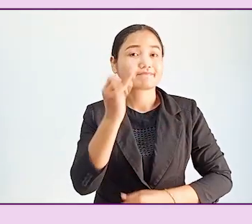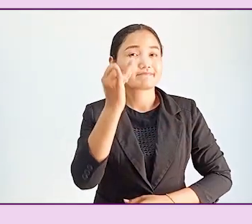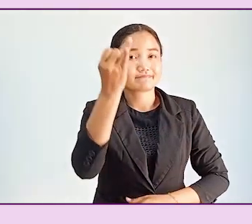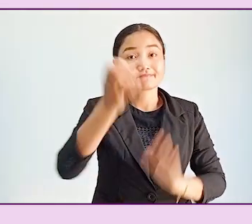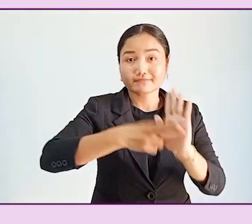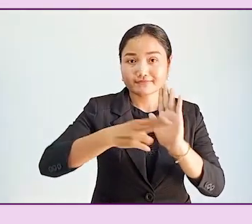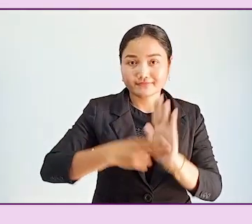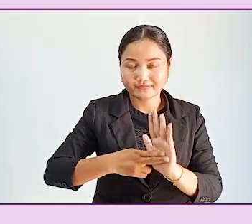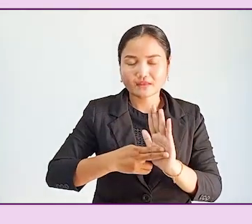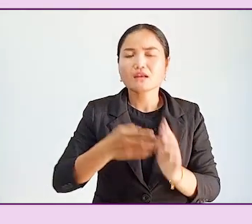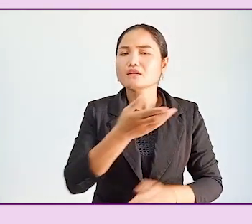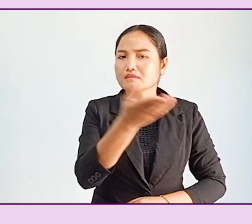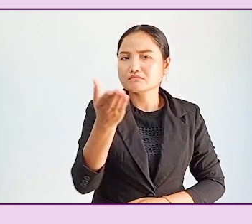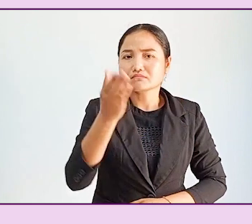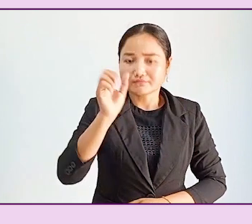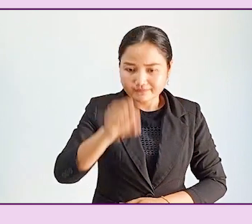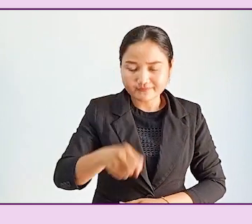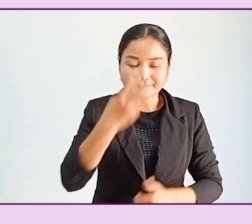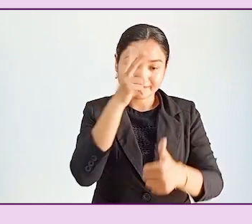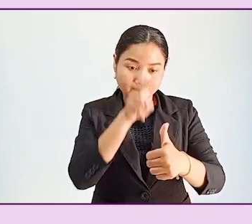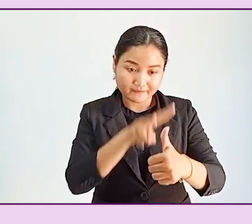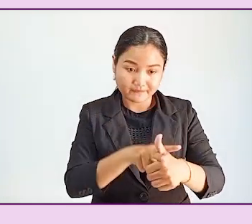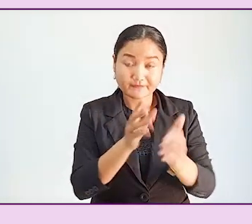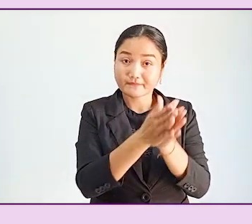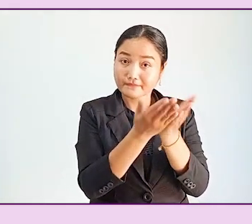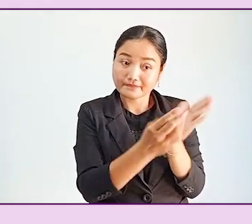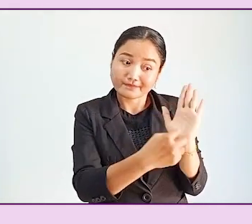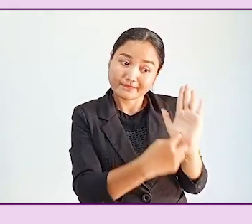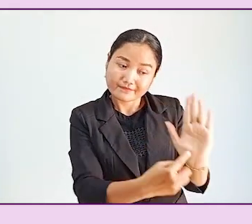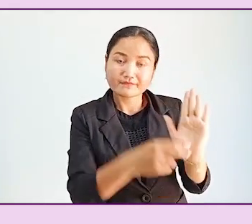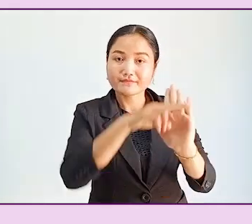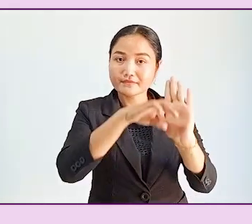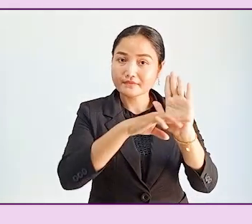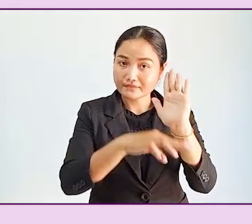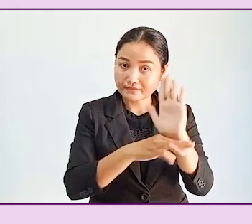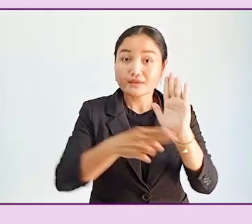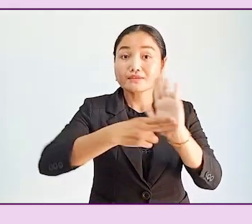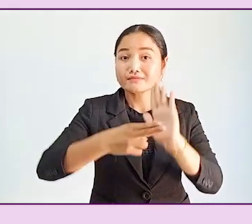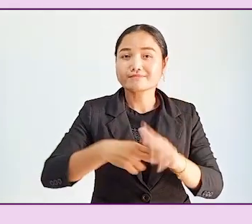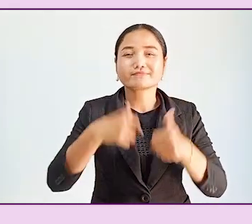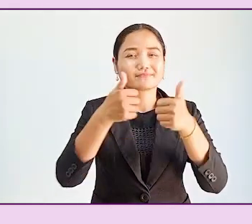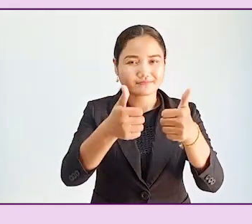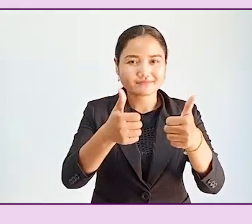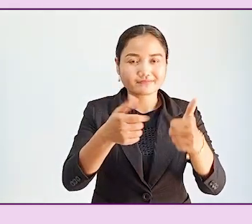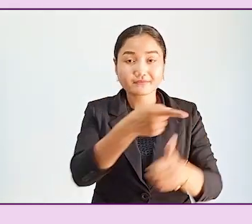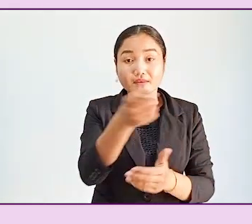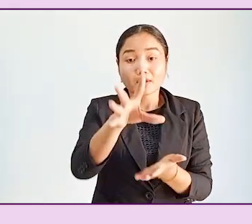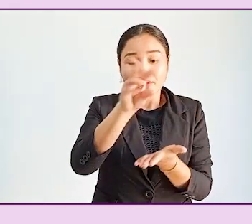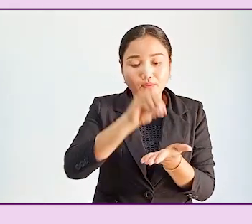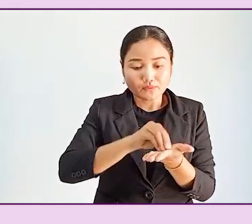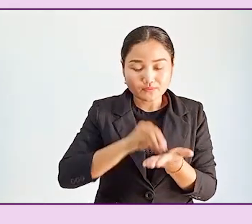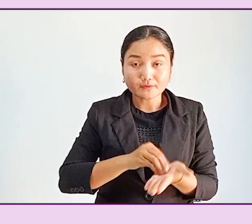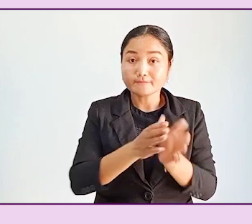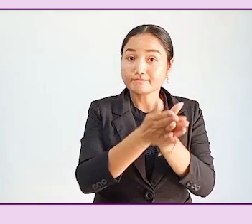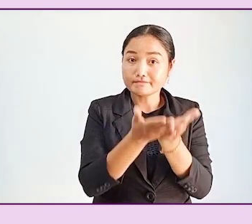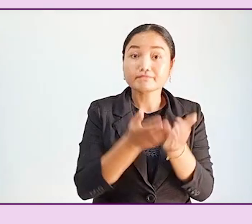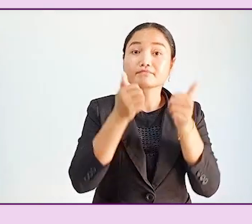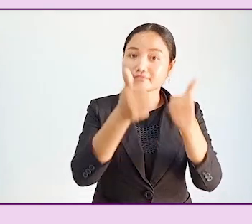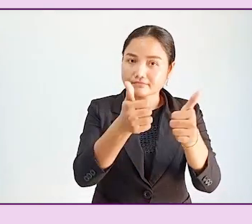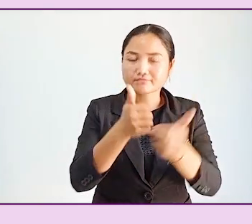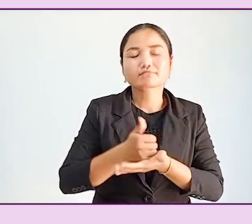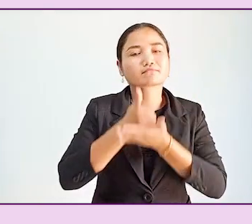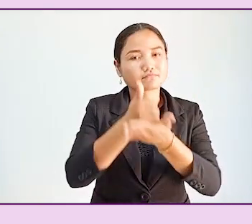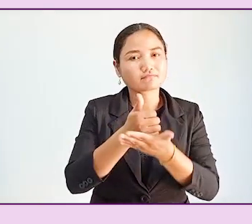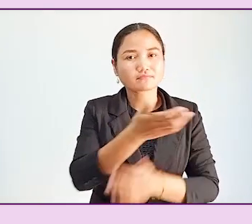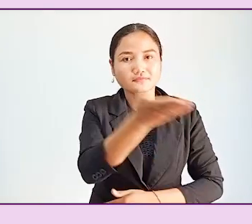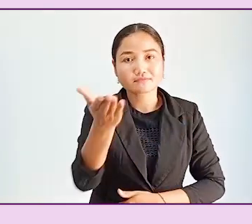chương mùn Bởi nè Miễn phó tăng vô trầm trở Mình tay bần nó Các rẻ xa tục cầm nạc ra chi vật cam bàn là ố Có ách